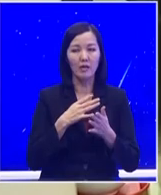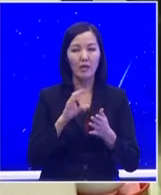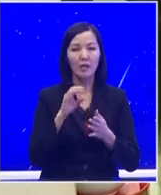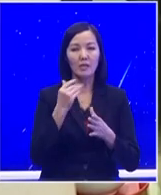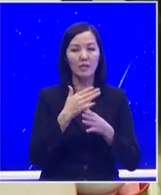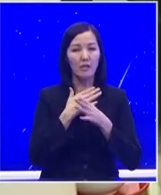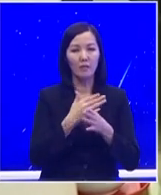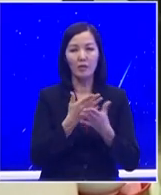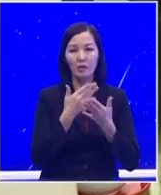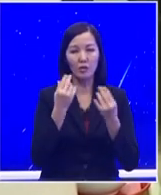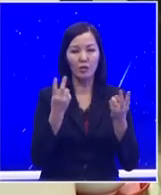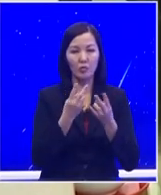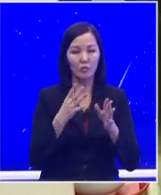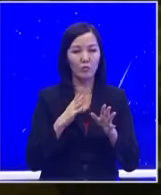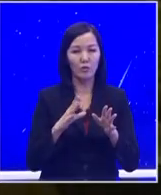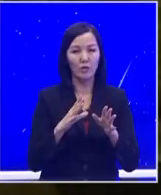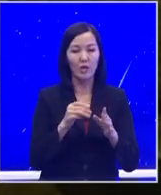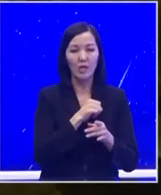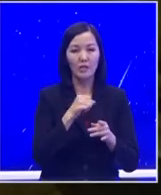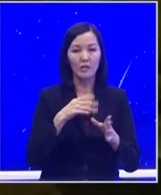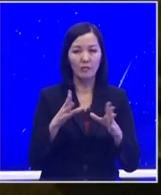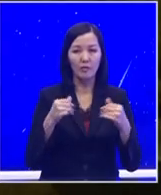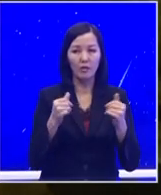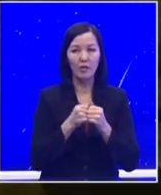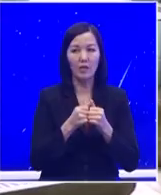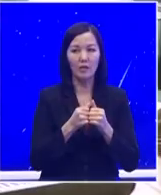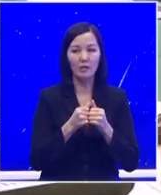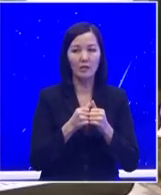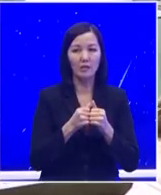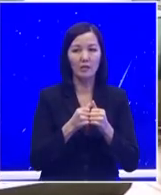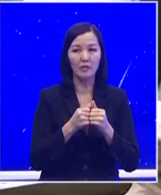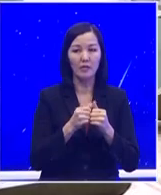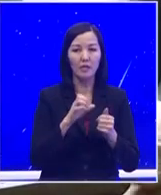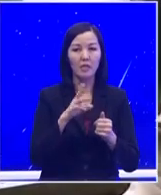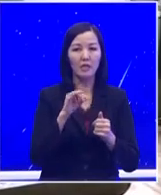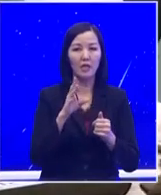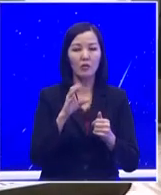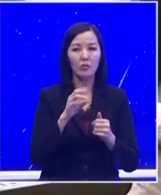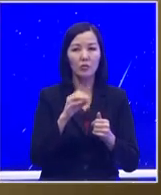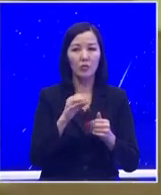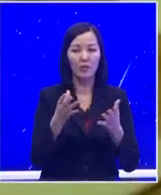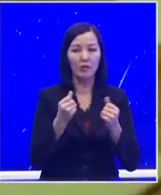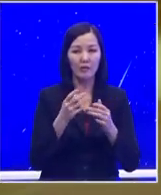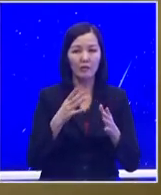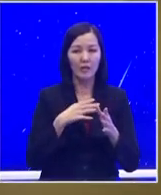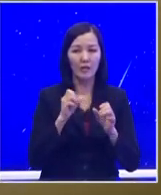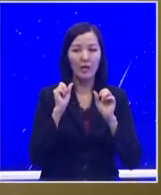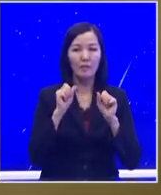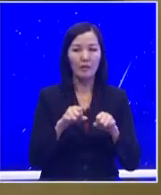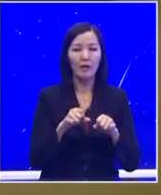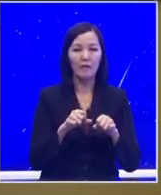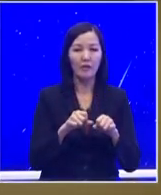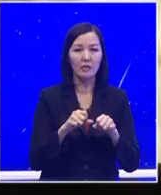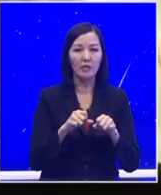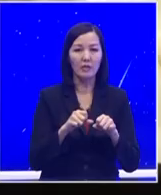социальной поддержки от государства. В первую очередь все члены семьи Кундаулета официально получили статус уралмана, так как это дает им право на упрощенной